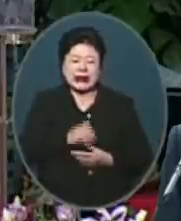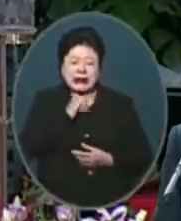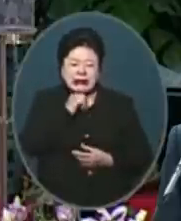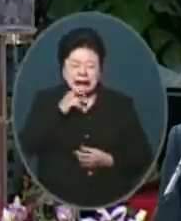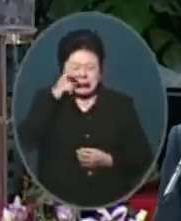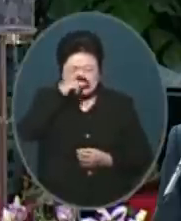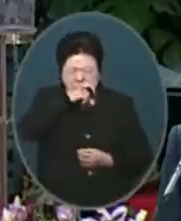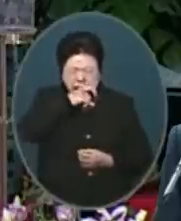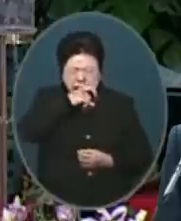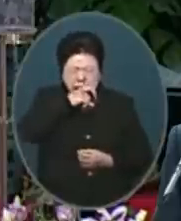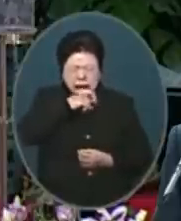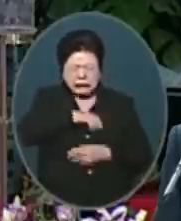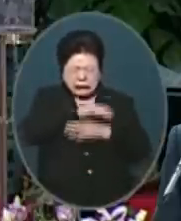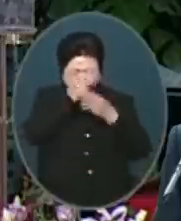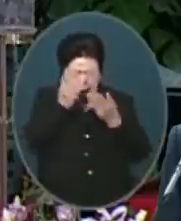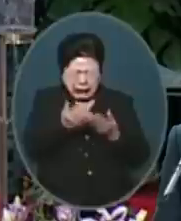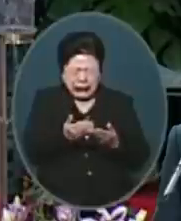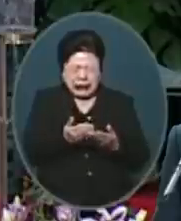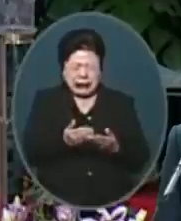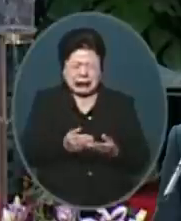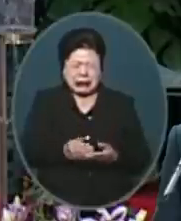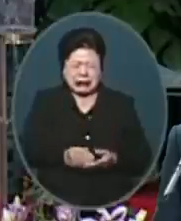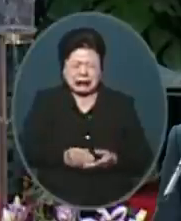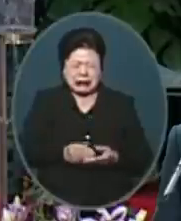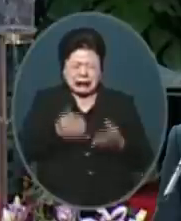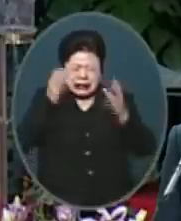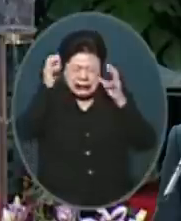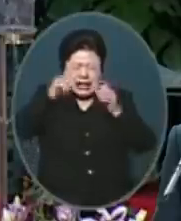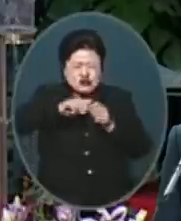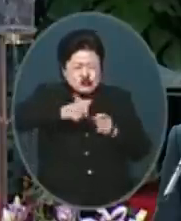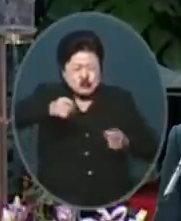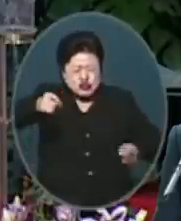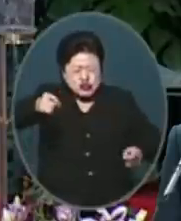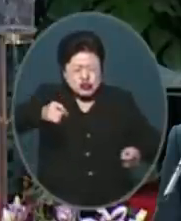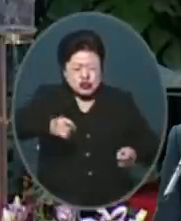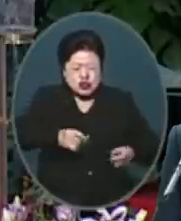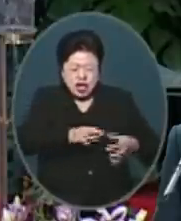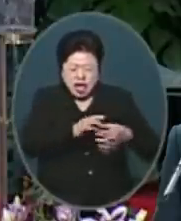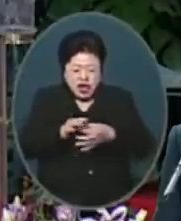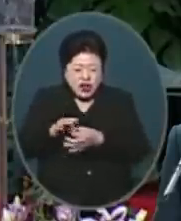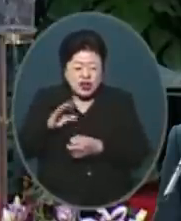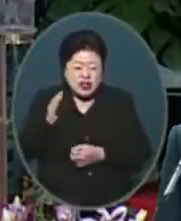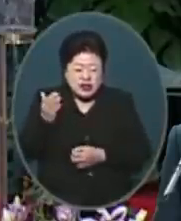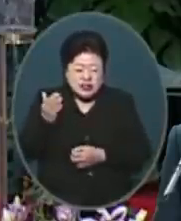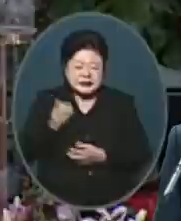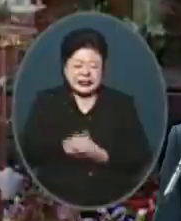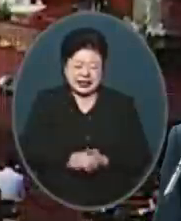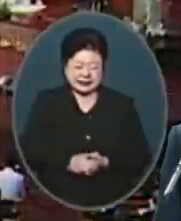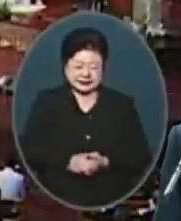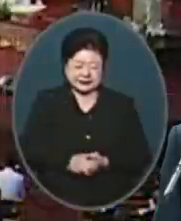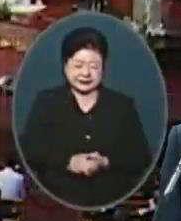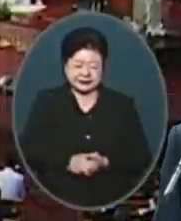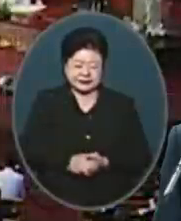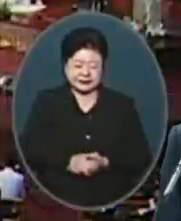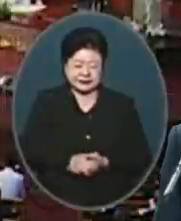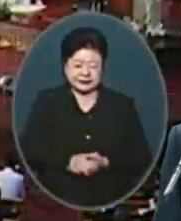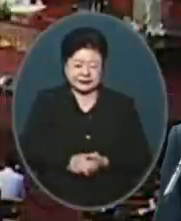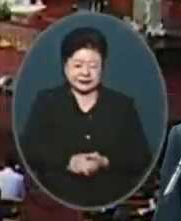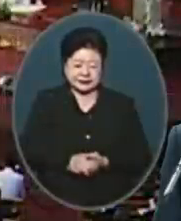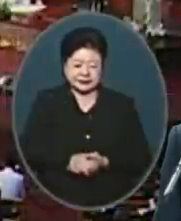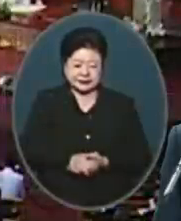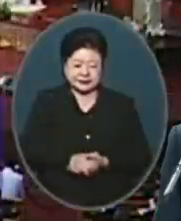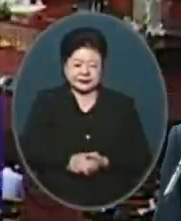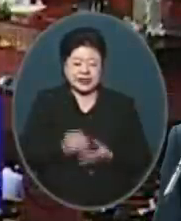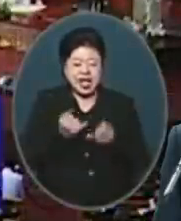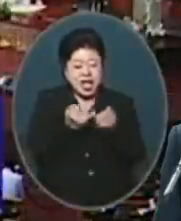더러운 탯줄이 아닌 것이 없습니다. 창세기 3장 16절로 19절에